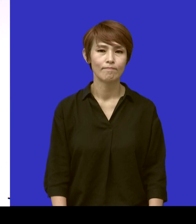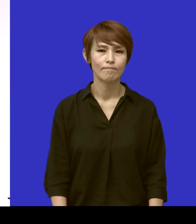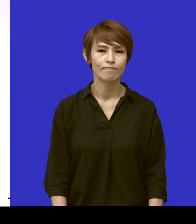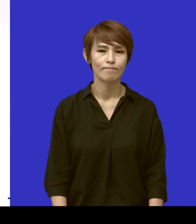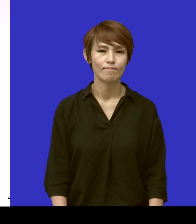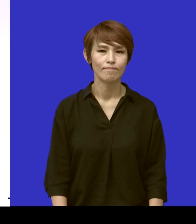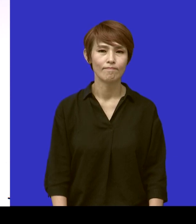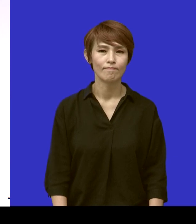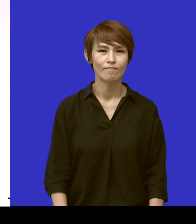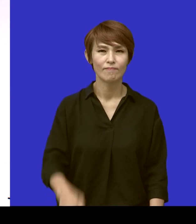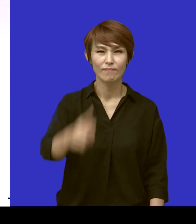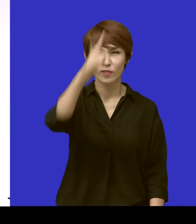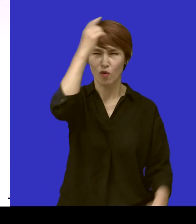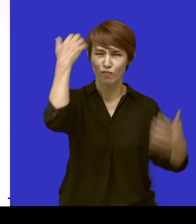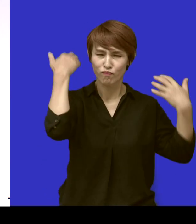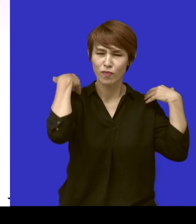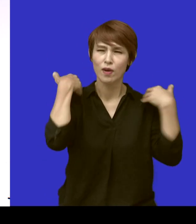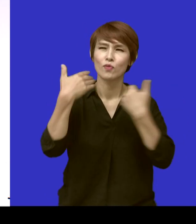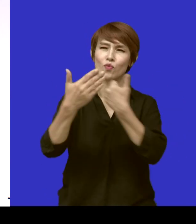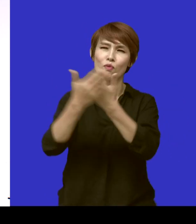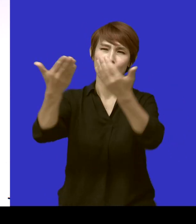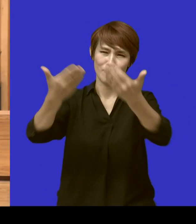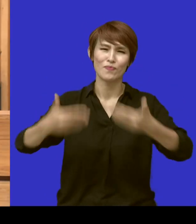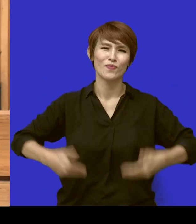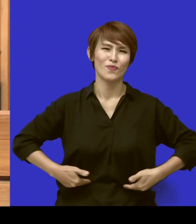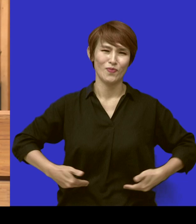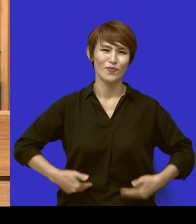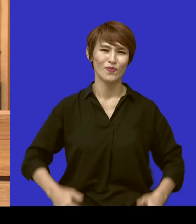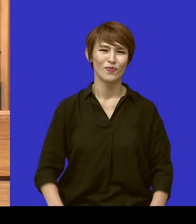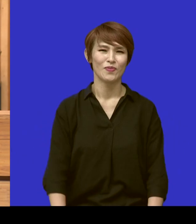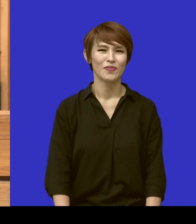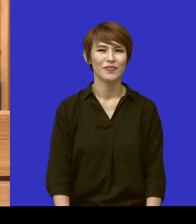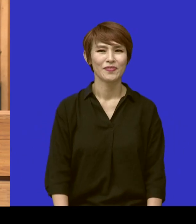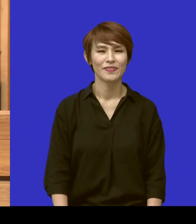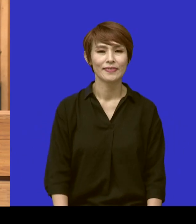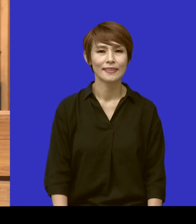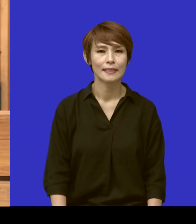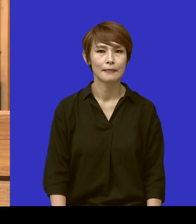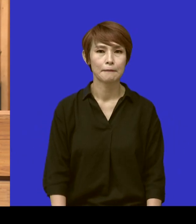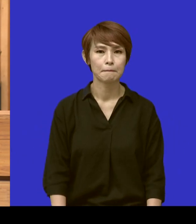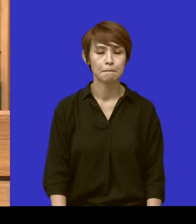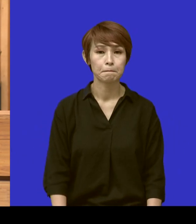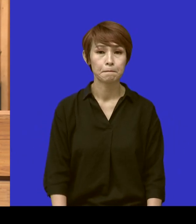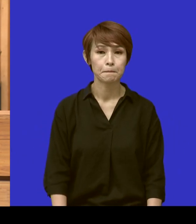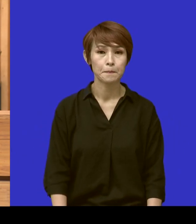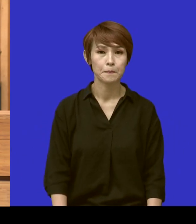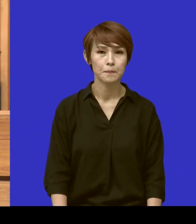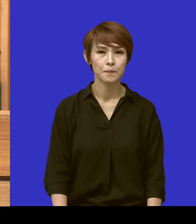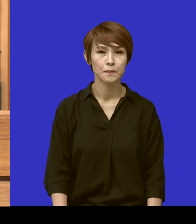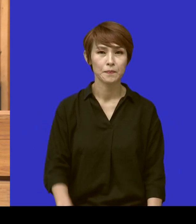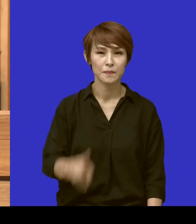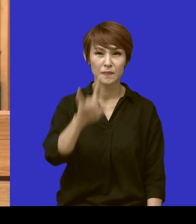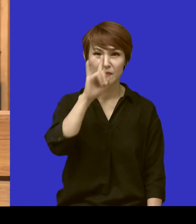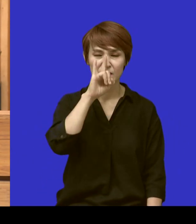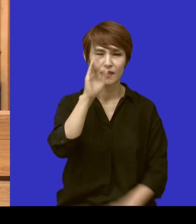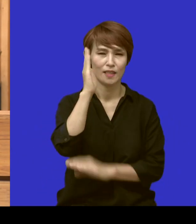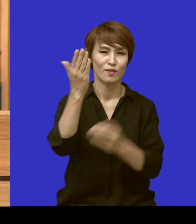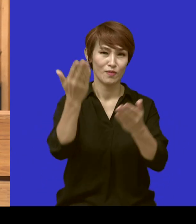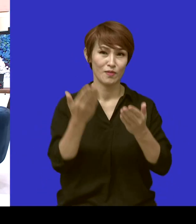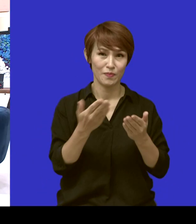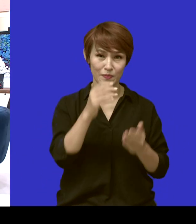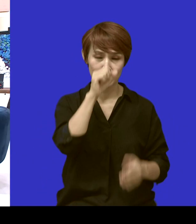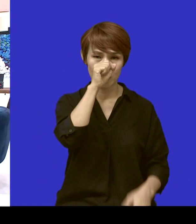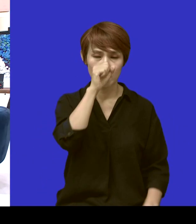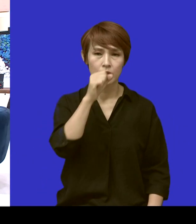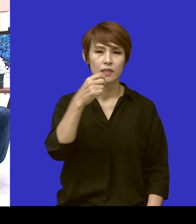그러니까 이거는 정부 차원에서 해줘야 될 일이라고 합니다. 네. 네. 아까 우리 사모님이 좀 대표로 말씀을 해주셨으면 좋겠는데 지금